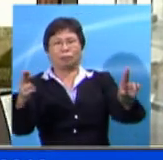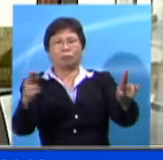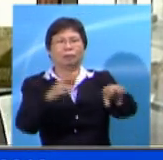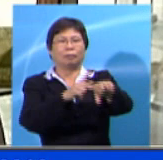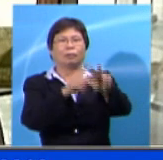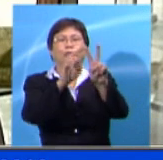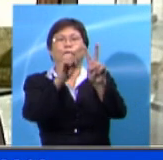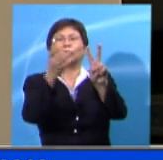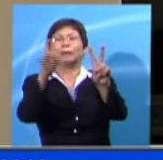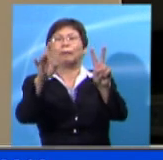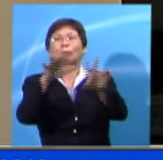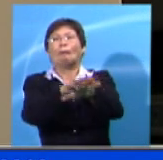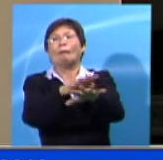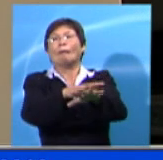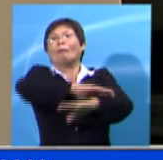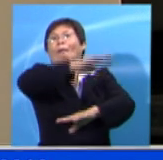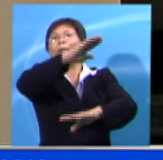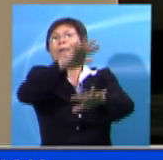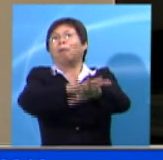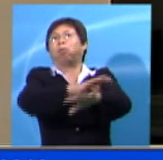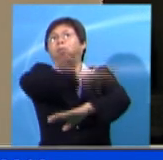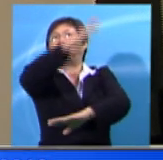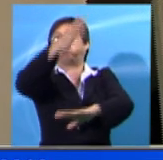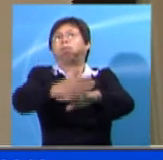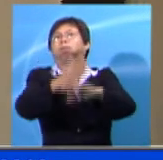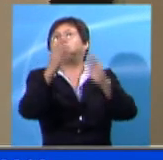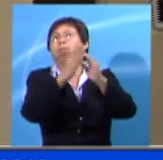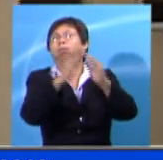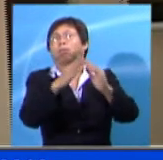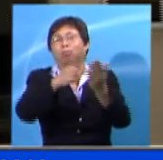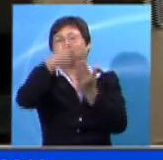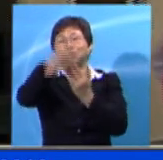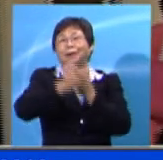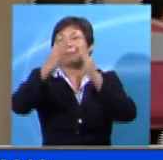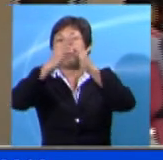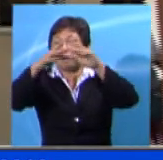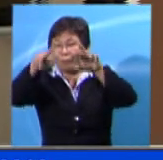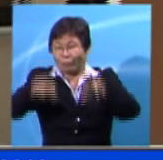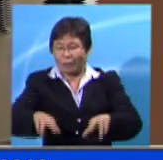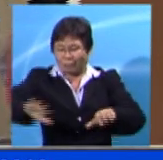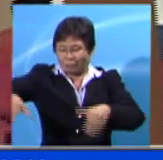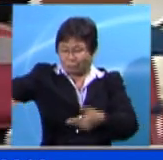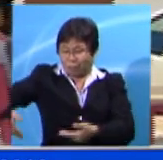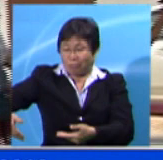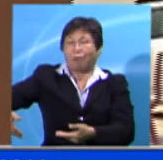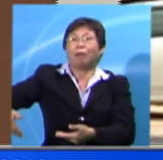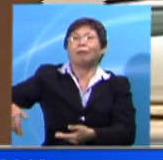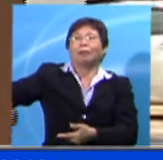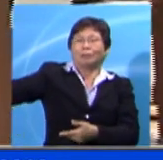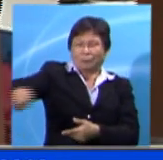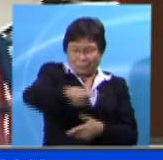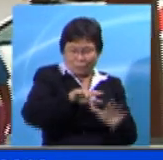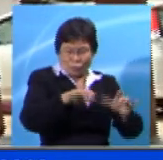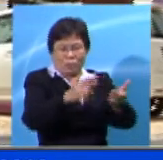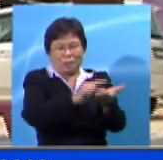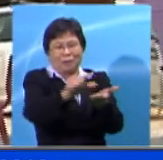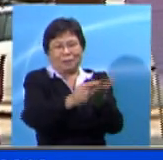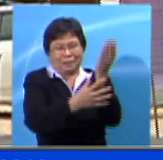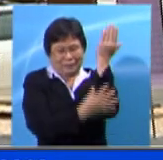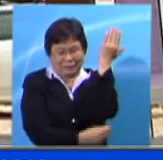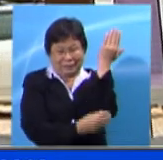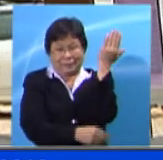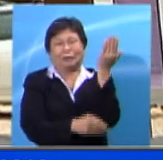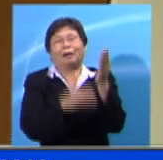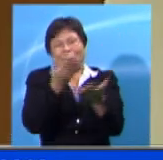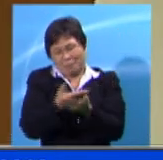tempoh tersebut jelasnya projek Perumahan Rakyat diperkenal bagi membolehkan golongan berpendapatan rendah